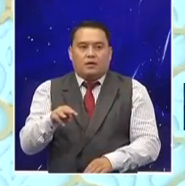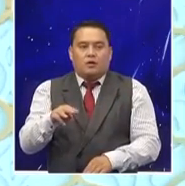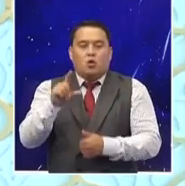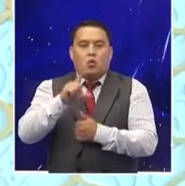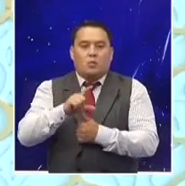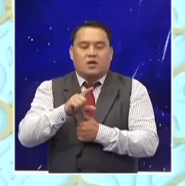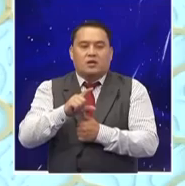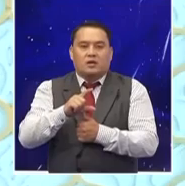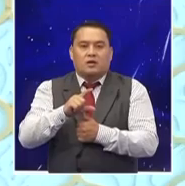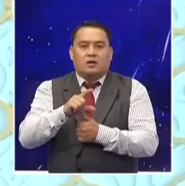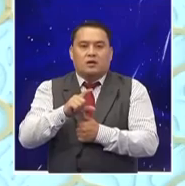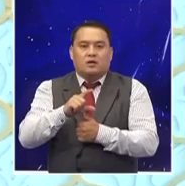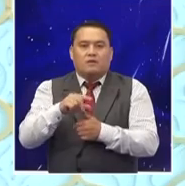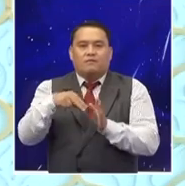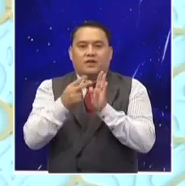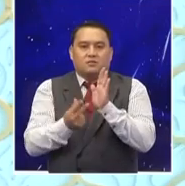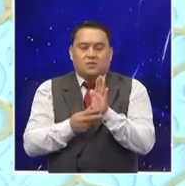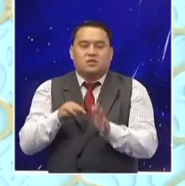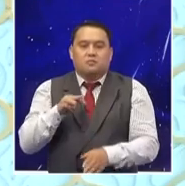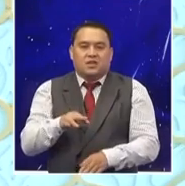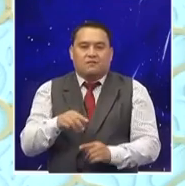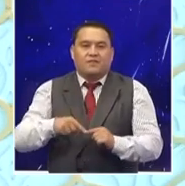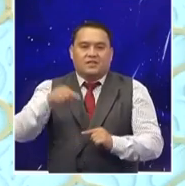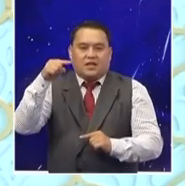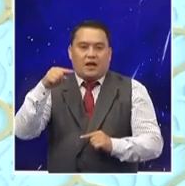8 диаметр купола 18 метров и